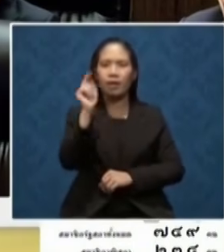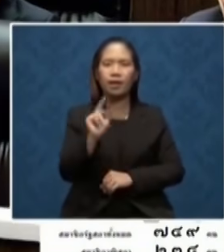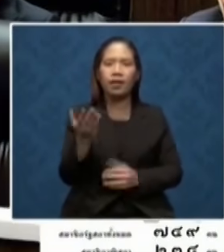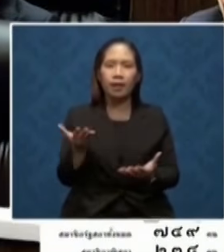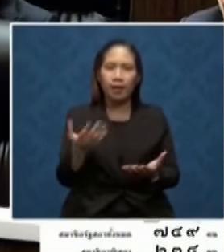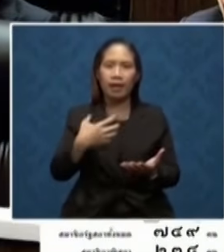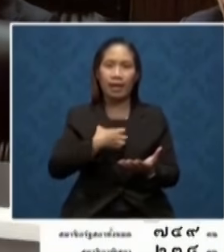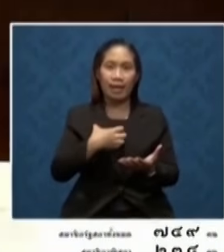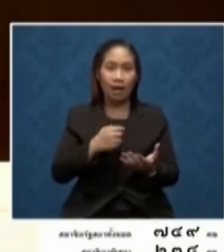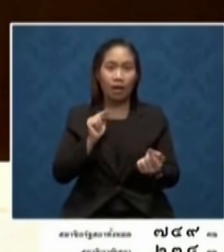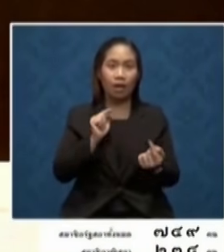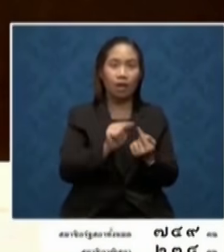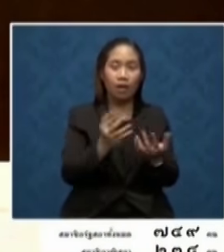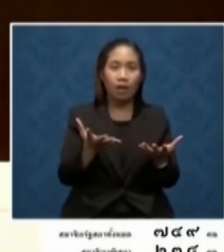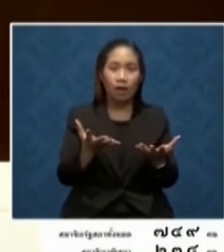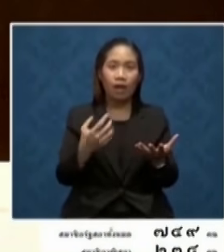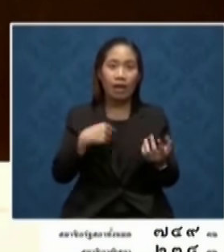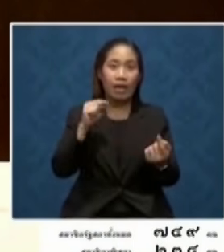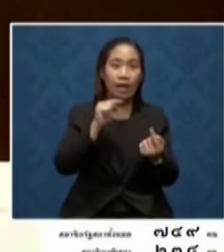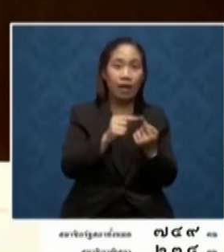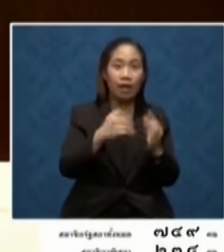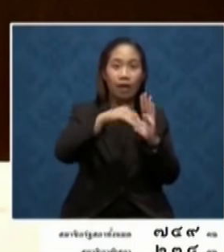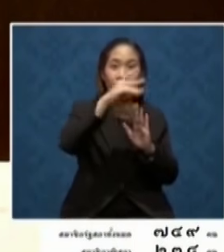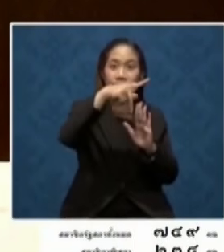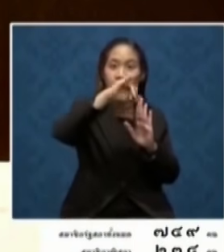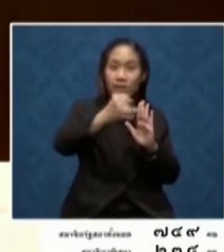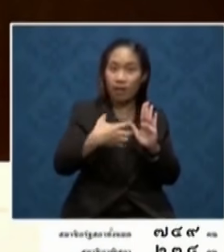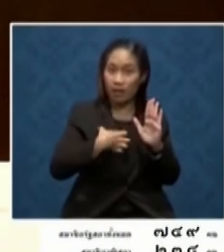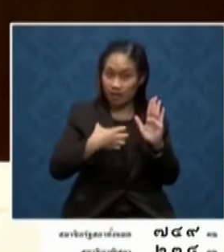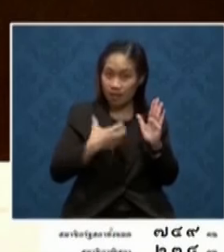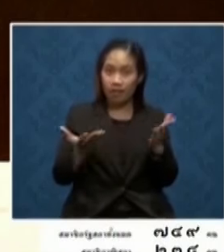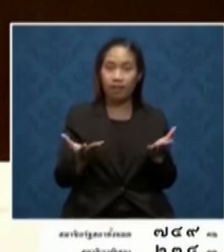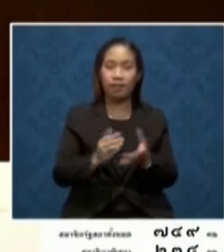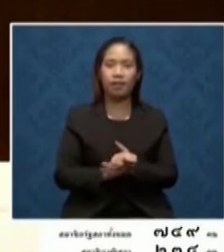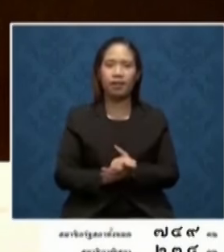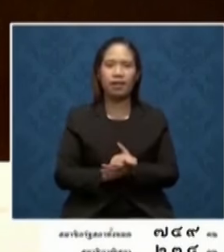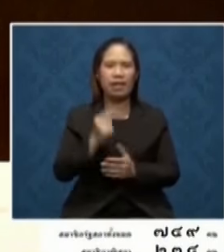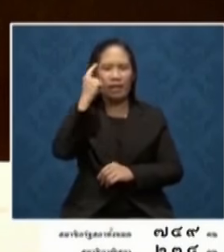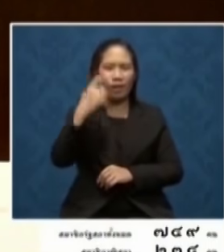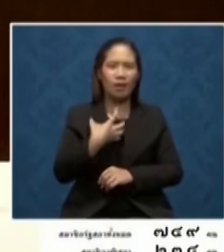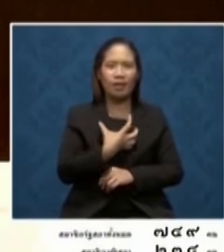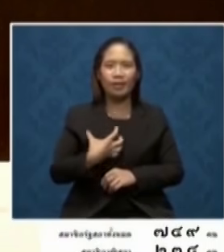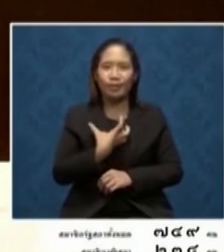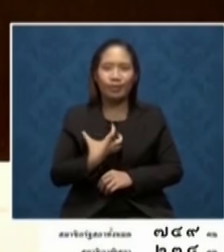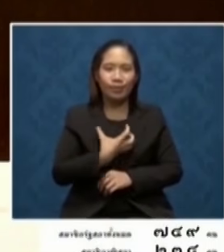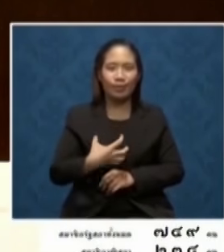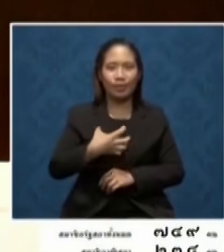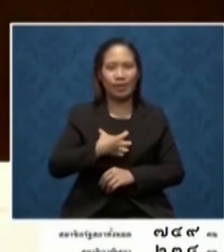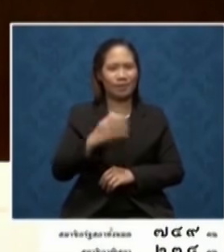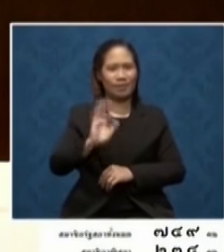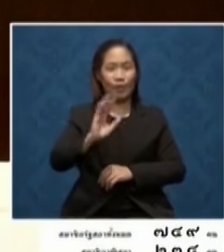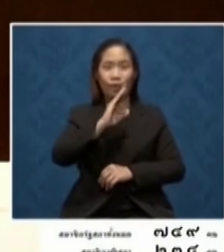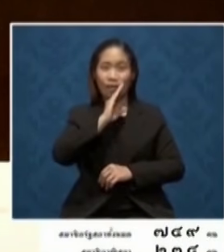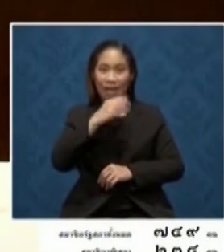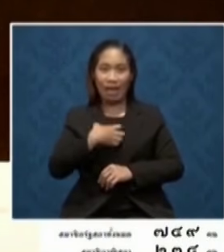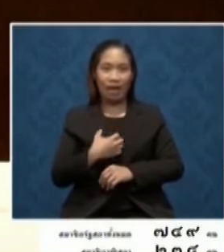อยากจะเข้าวัดที่พิจิตรมากขนาดนั้นเลยเหรอครับท่านประธานครับไม่ต้องกระเฮี้ยนกระหือรือครับเพราะต่อให้ท่านอยากจะเข้าวัดก็เ